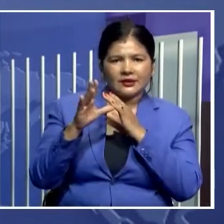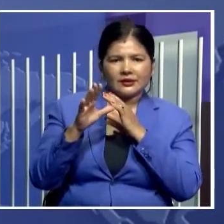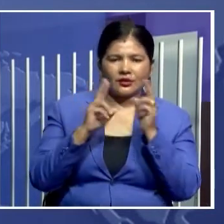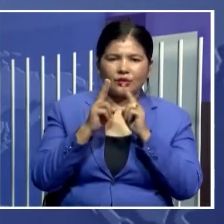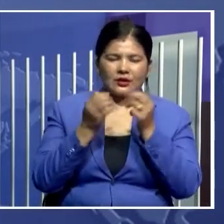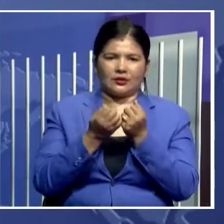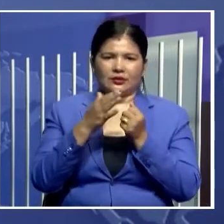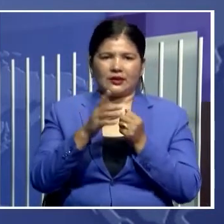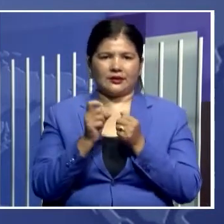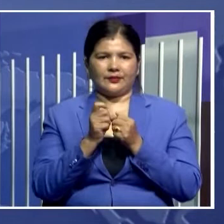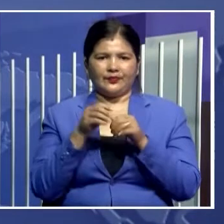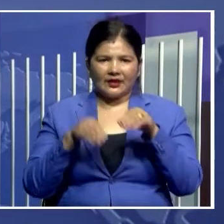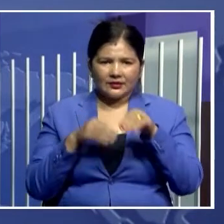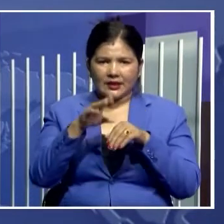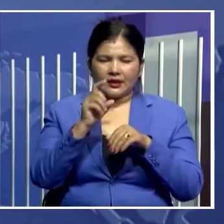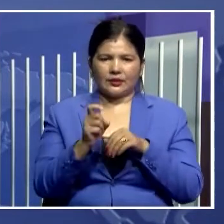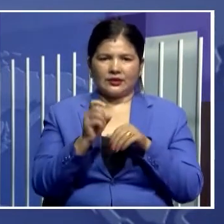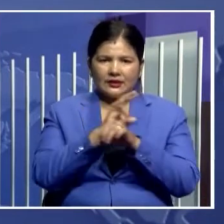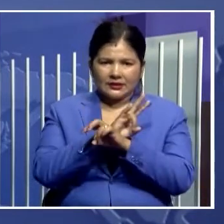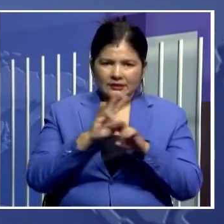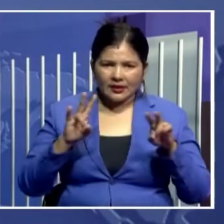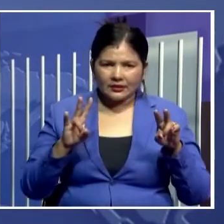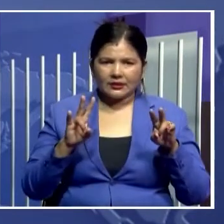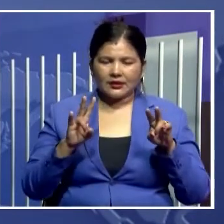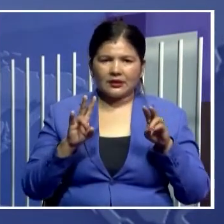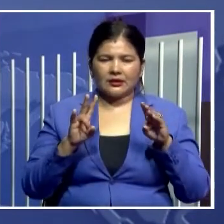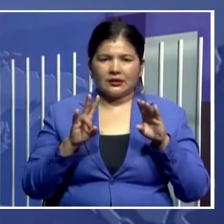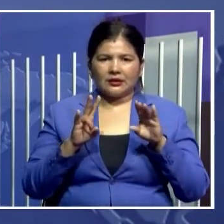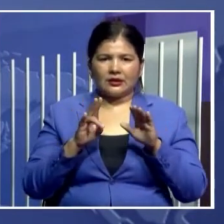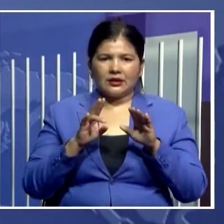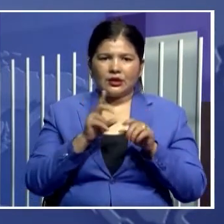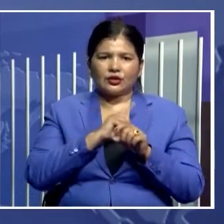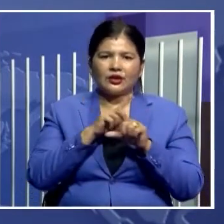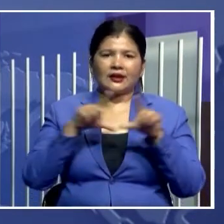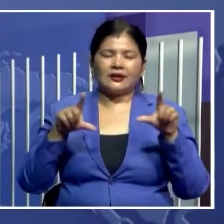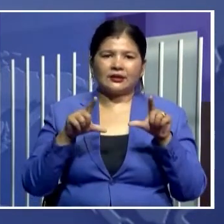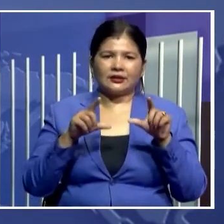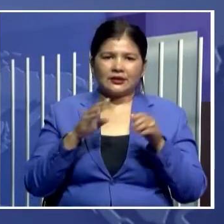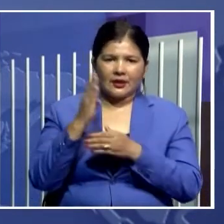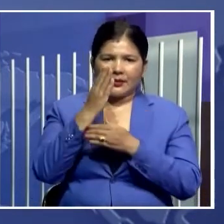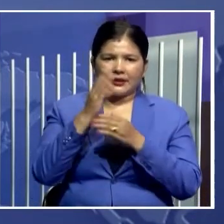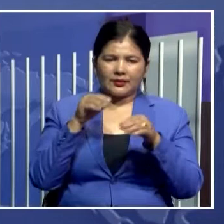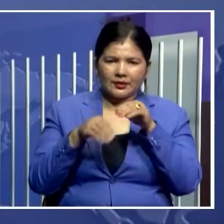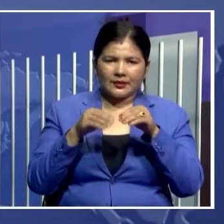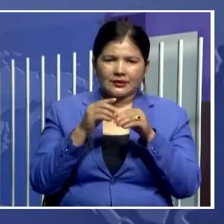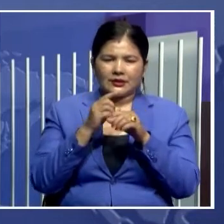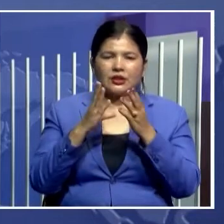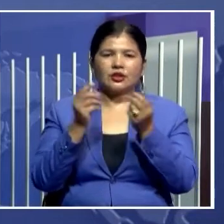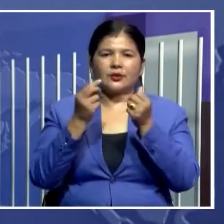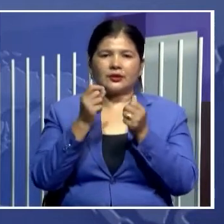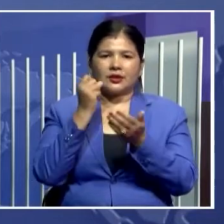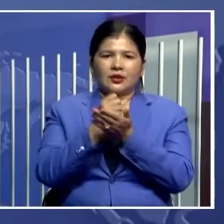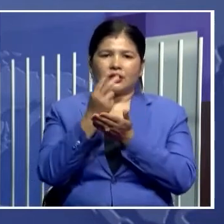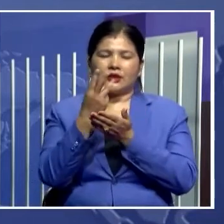लागि। र निर्वाचन आयोगले शान्त संयमित र भयरहित वातावरणमा निर्वाचन सम्पन्न भइसकेपछि त्यसको गणनाको विषयलाई